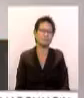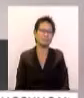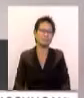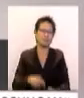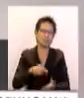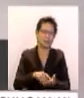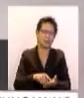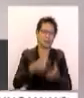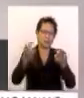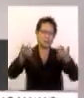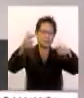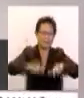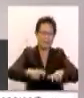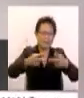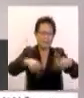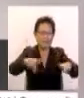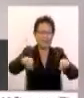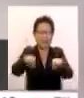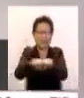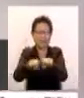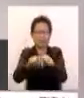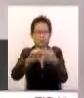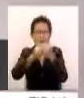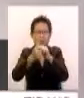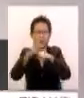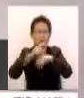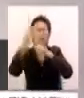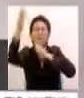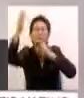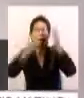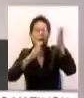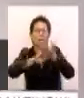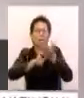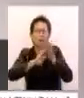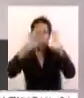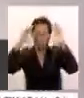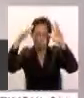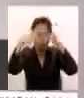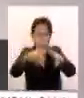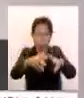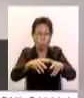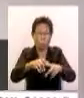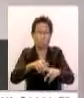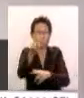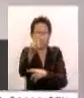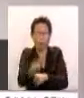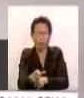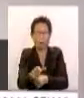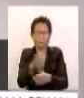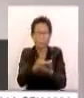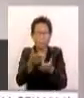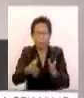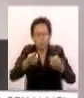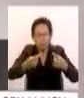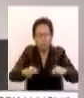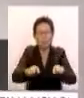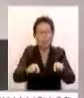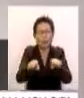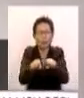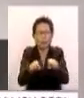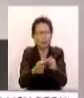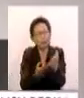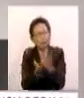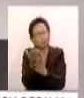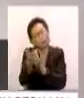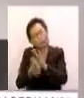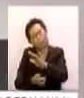Dan ini pula kejadian di sebuah kedai kasut sukan di negara ini menjadi tumpuan ramai. Yang mana seorang pelanggan yang mencuba kasut